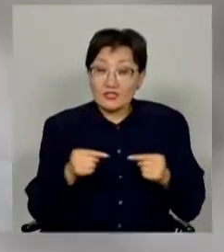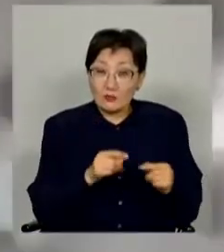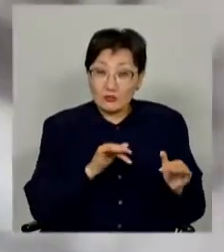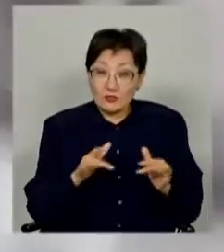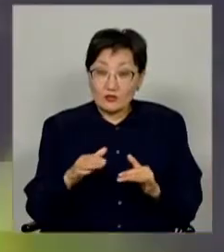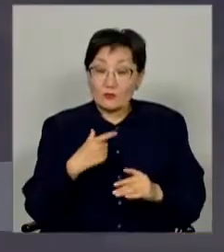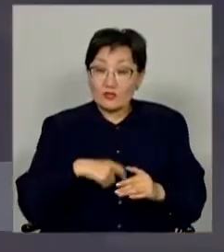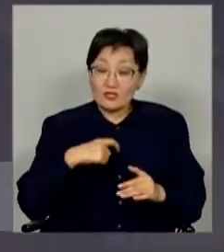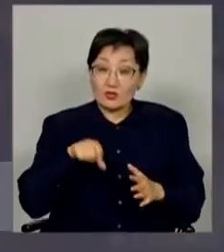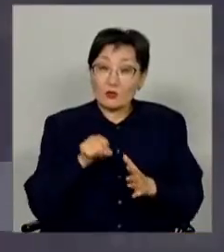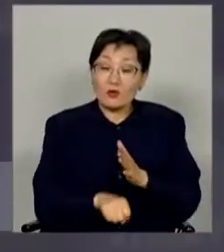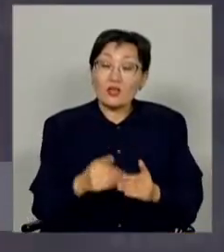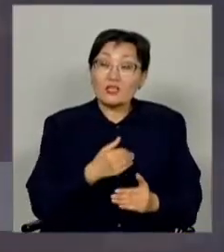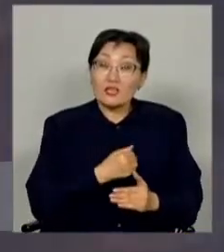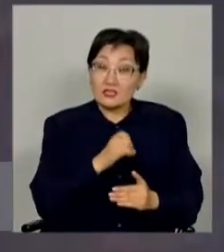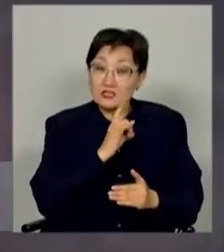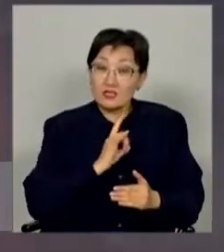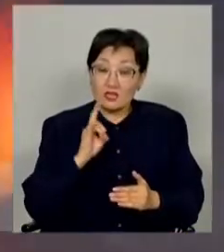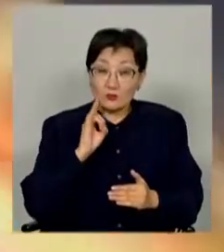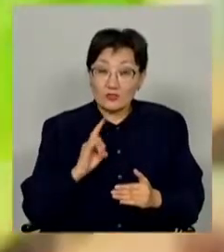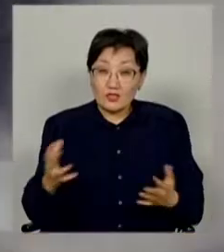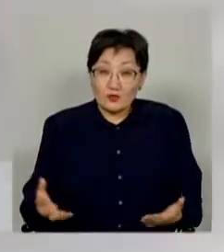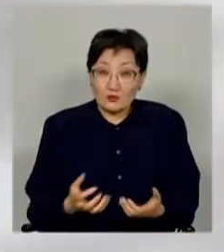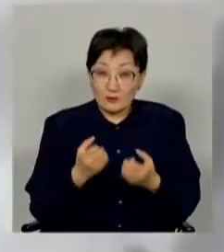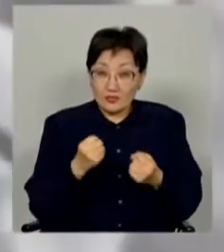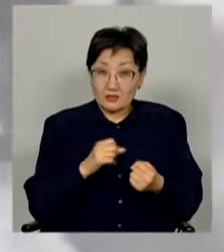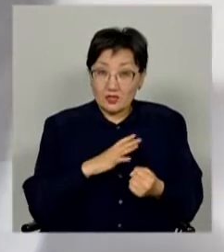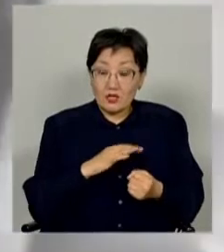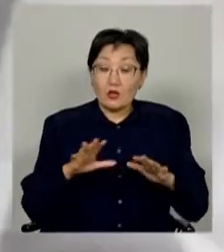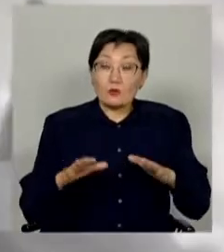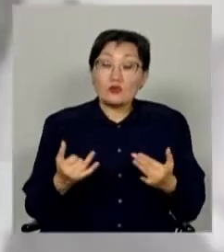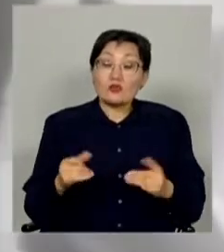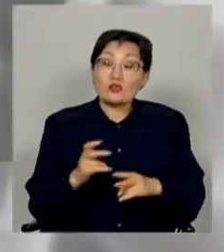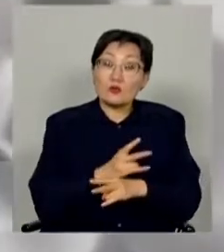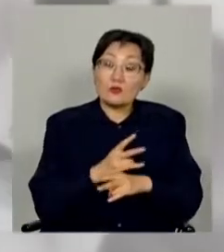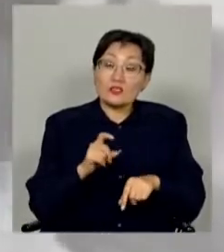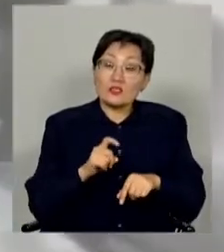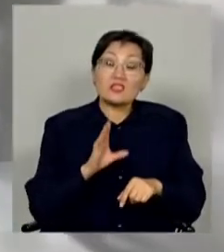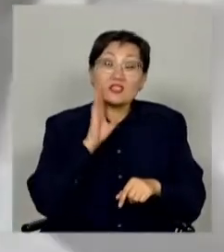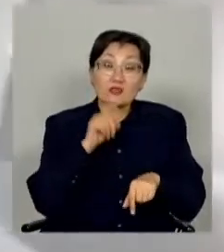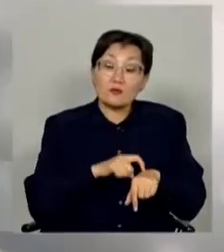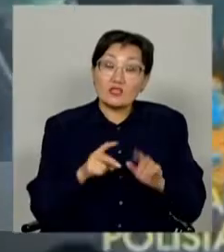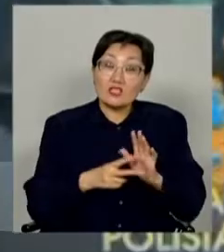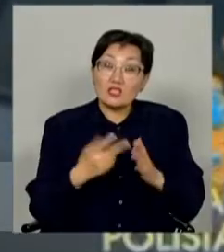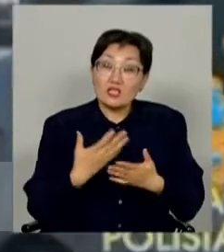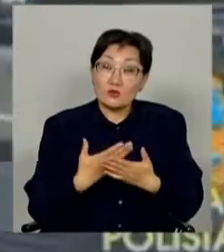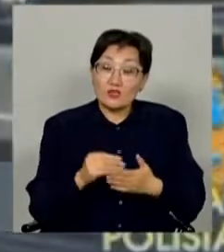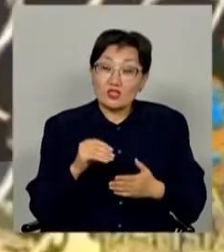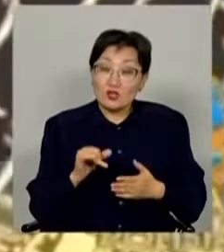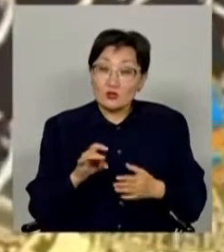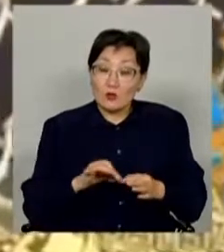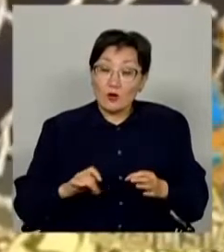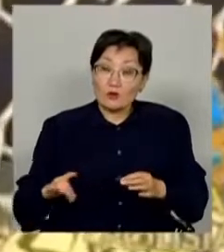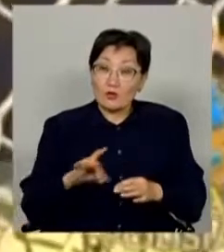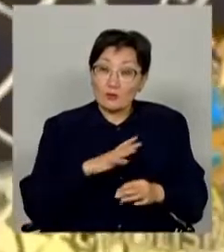етіп, өз-өзіне қол жұмсауға бел бұрған азаматшаны аман алып қалған. Оқиға бүгін түнгі таңғы 7-лер шамасында Жетісу ауданында